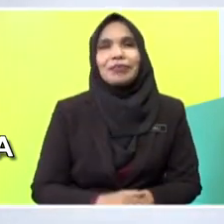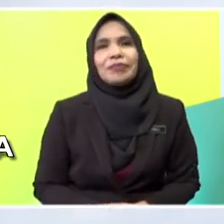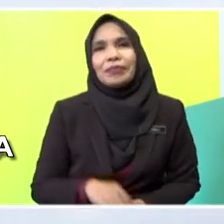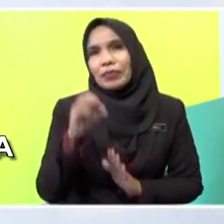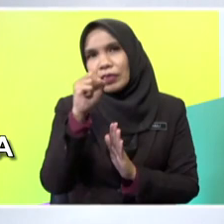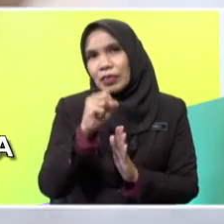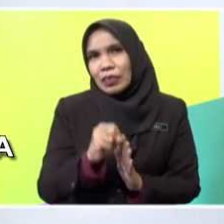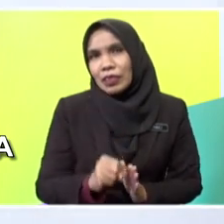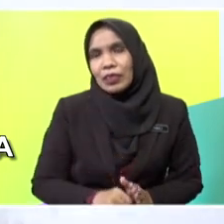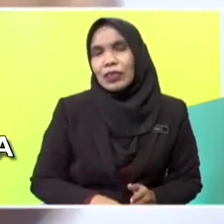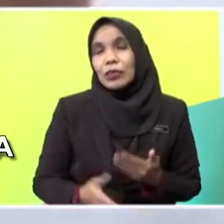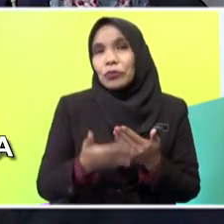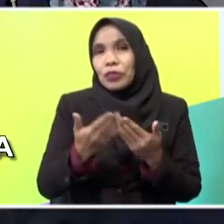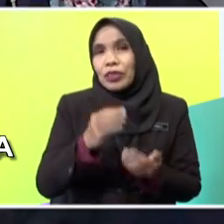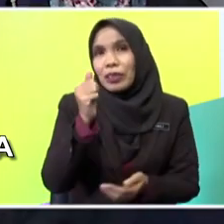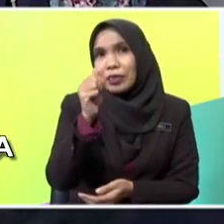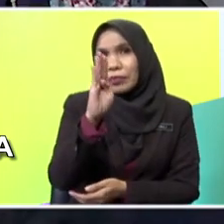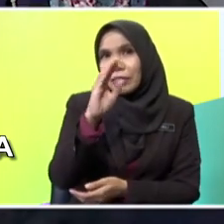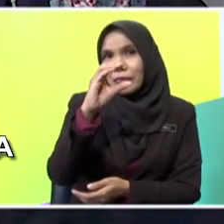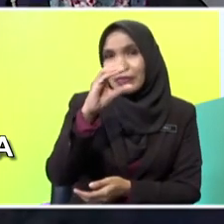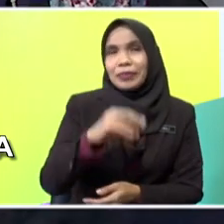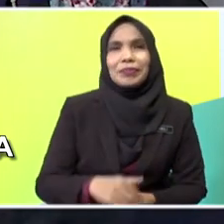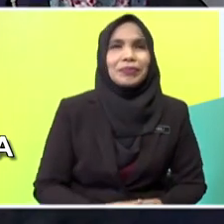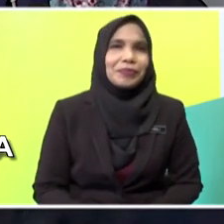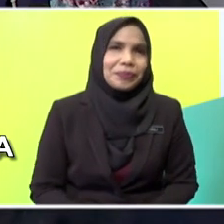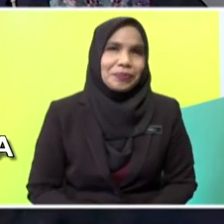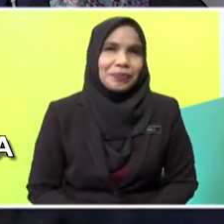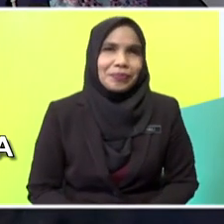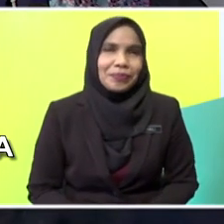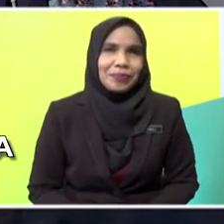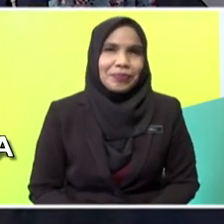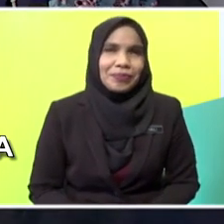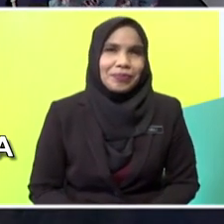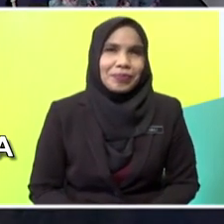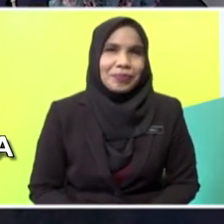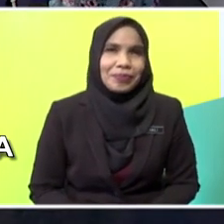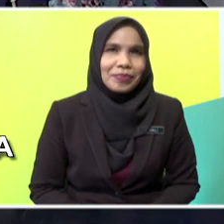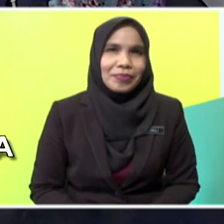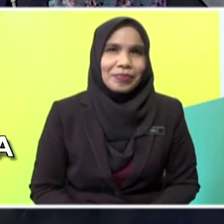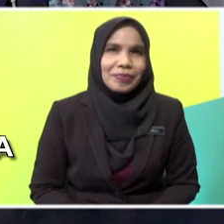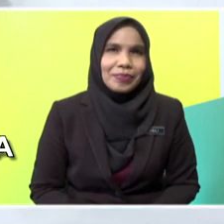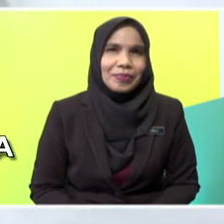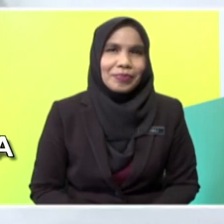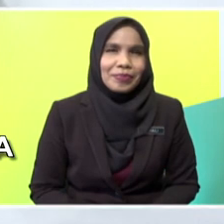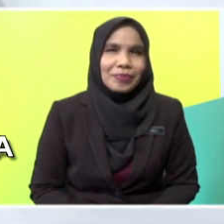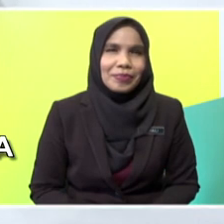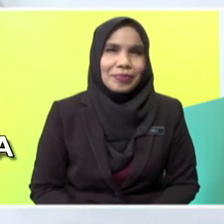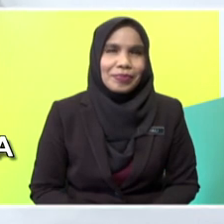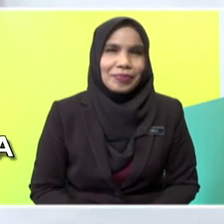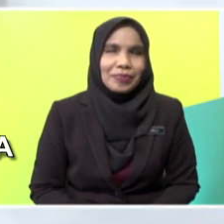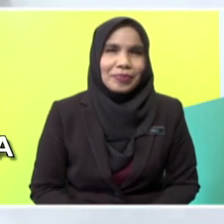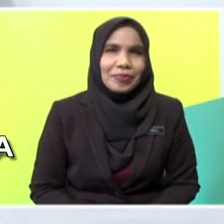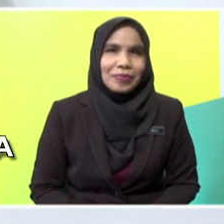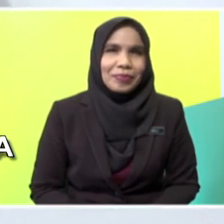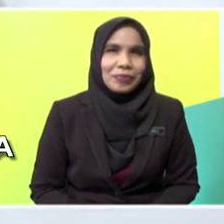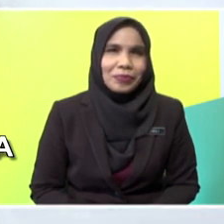C. Pastikan lurus dulu, jajak Karina. Luruskan. Nampak anak panah ini? Ha, okay. Nampak, cikgu. Bagi lurus. Okey, tak ada. Tip sikit, tip